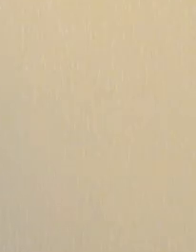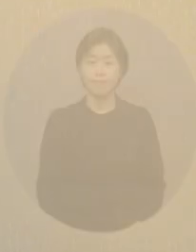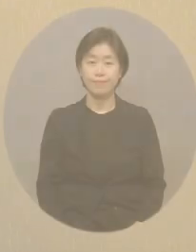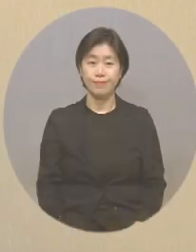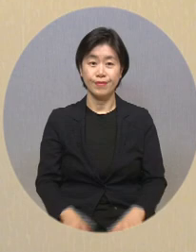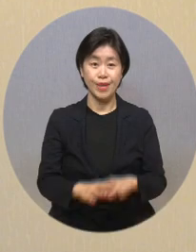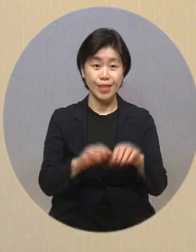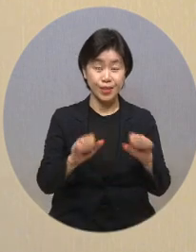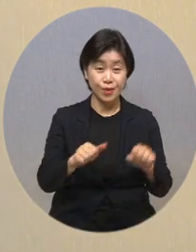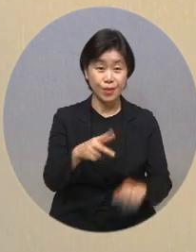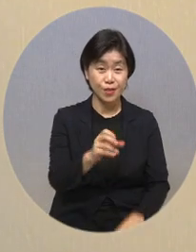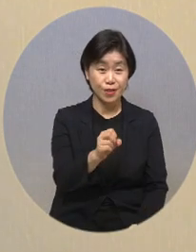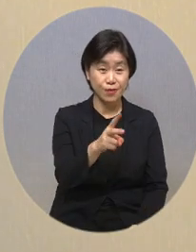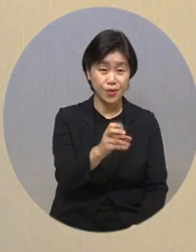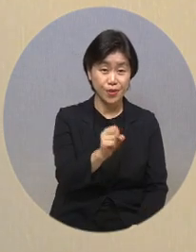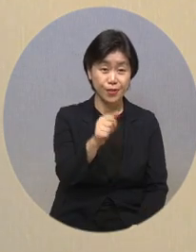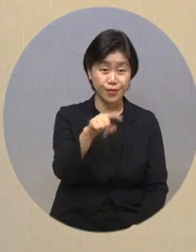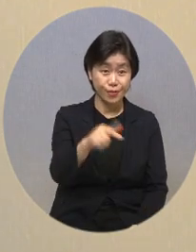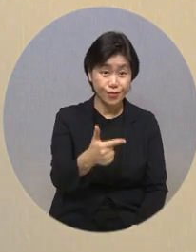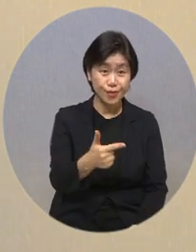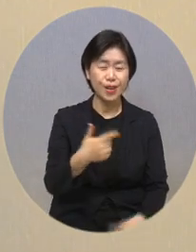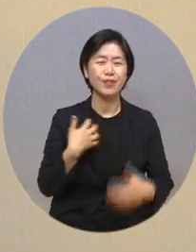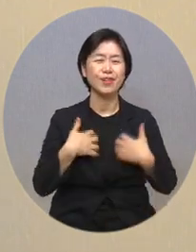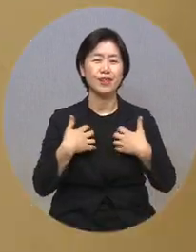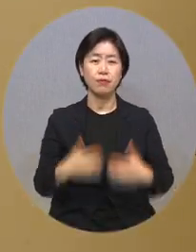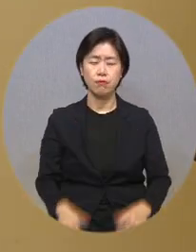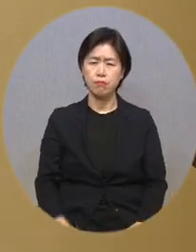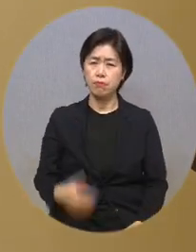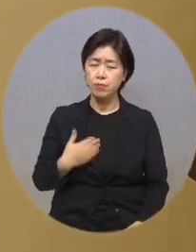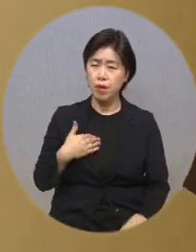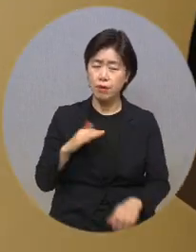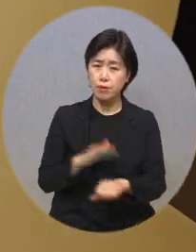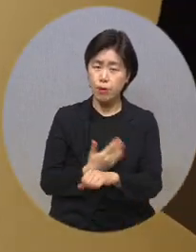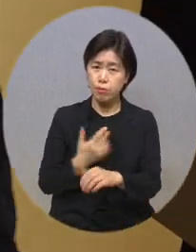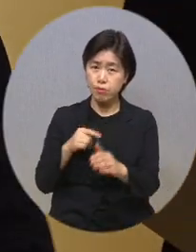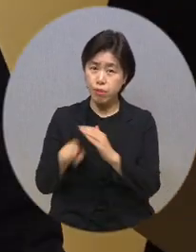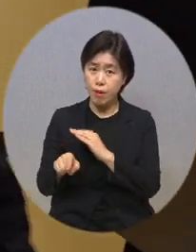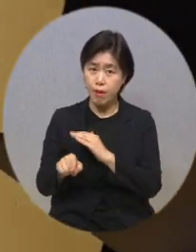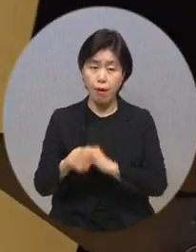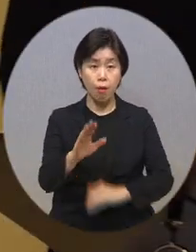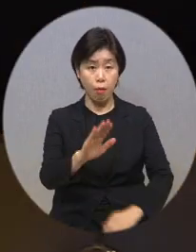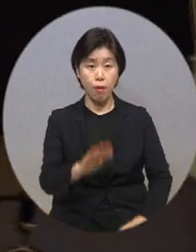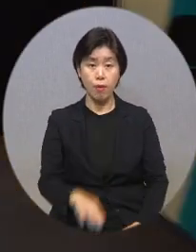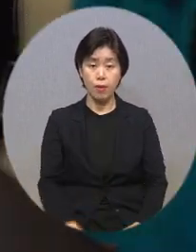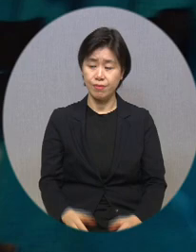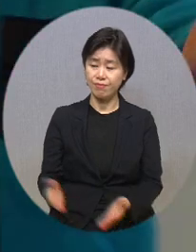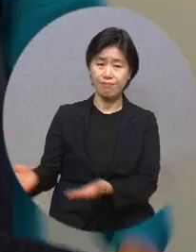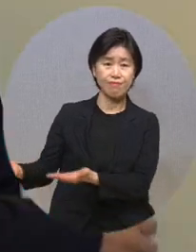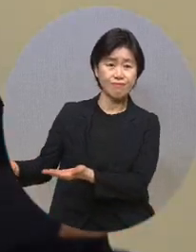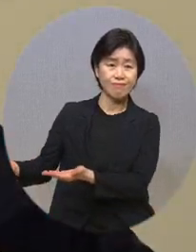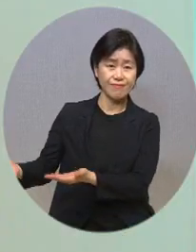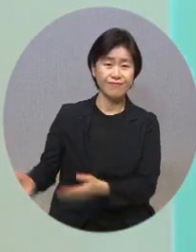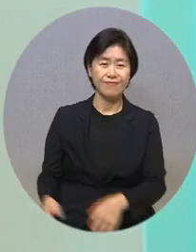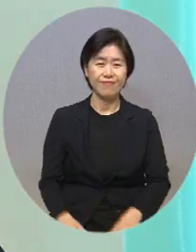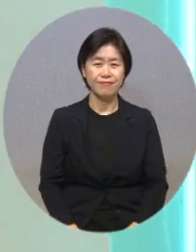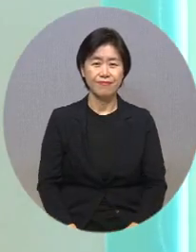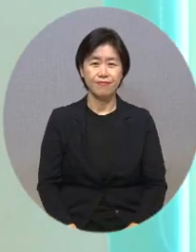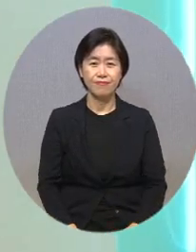네, 안녕하세요, 정경민 씨. 안녕하세요. 네, 반갑습니다. 예, 네. 잘못 들어온 것 같은데. 아니, 아닙니다. 저 끝자리로 가시면 됩니다. 예, 네.